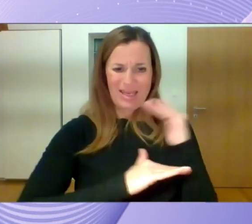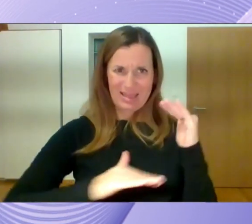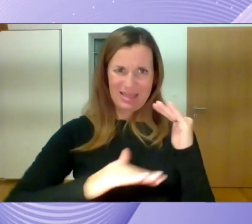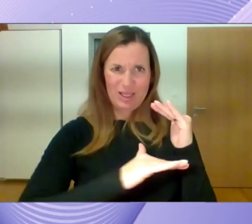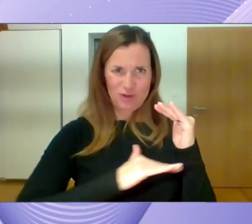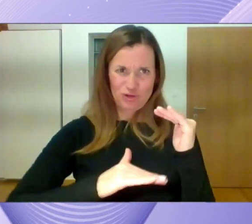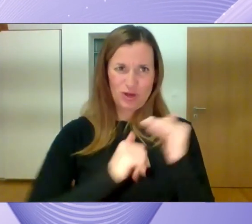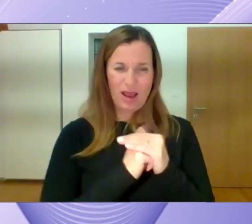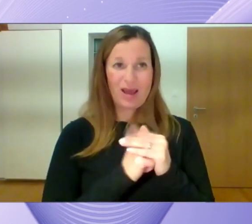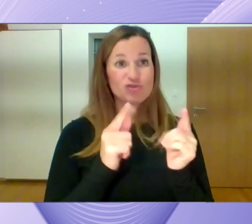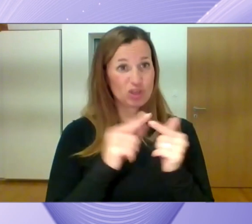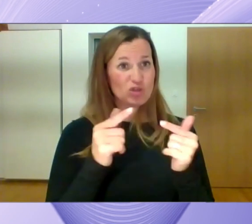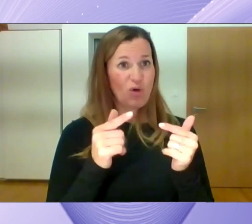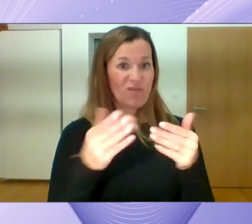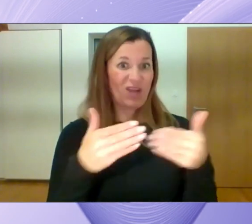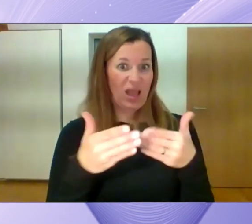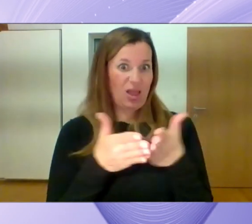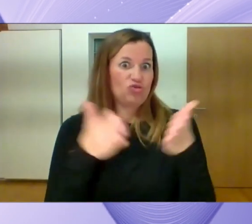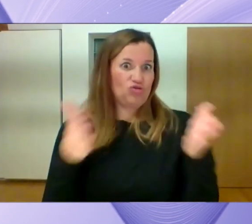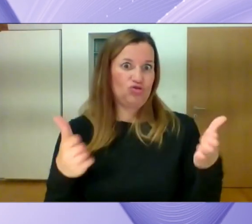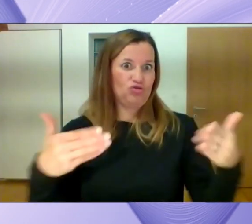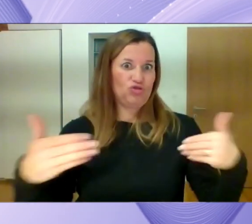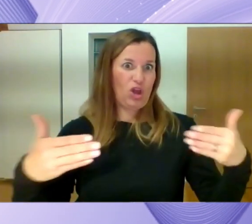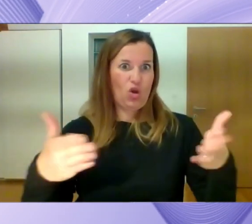dovolj široka,